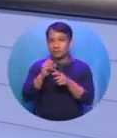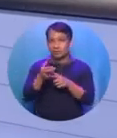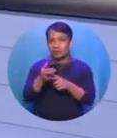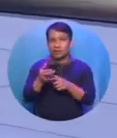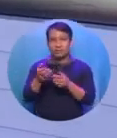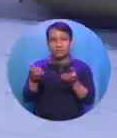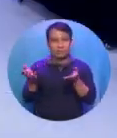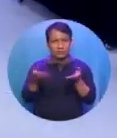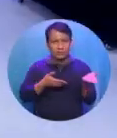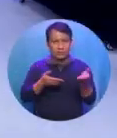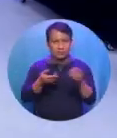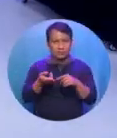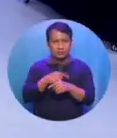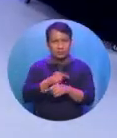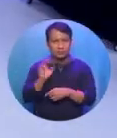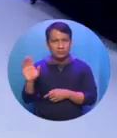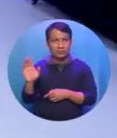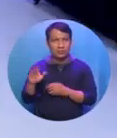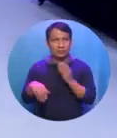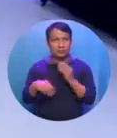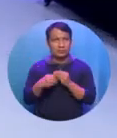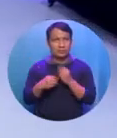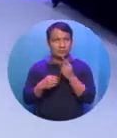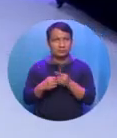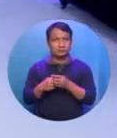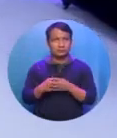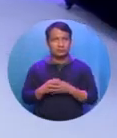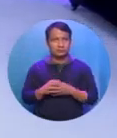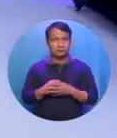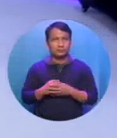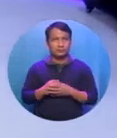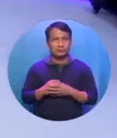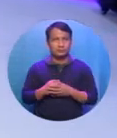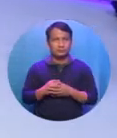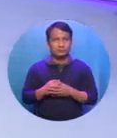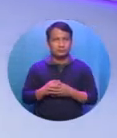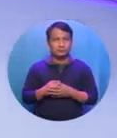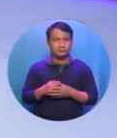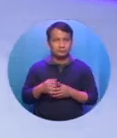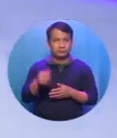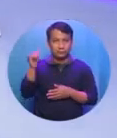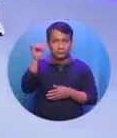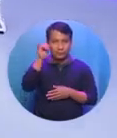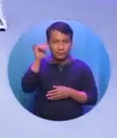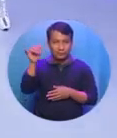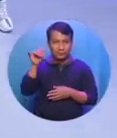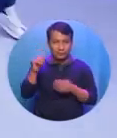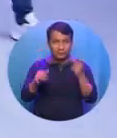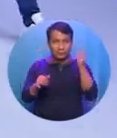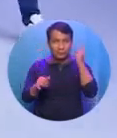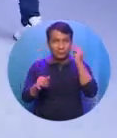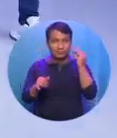eto na, maghati sa atin ang si Yuki, si Yumi, Dial Girls.